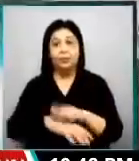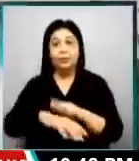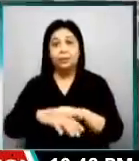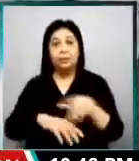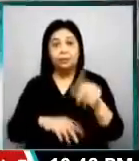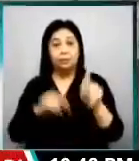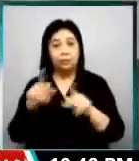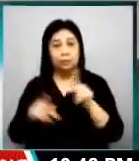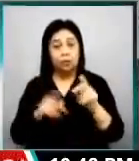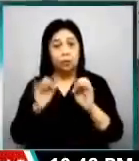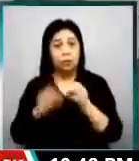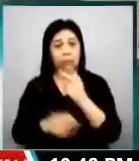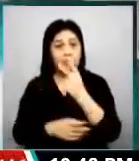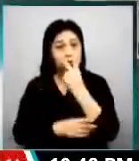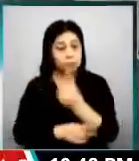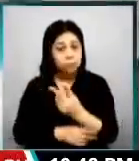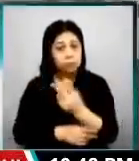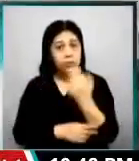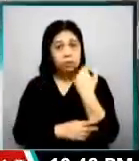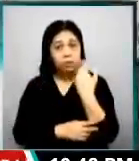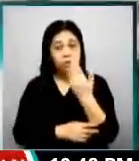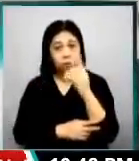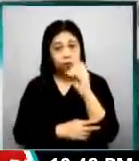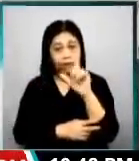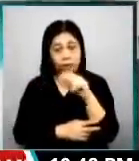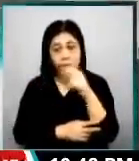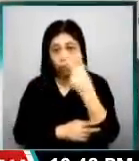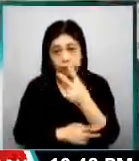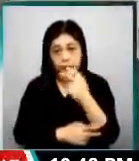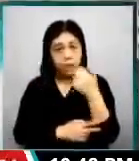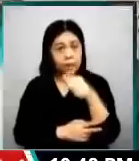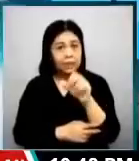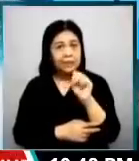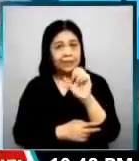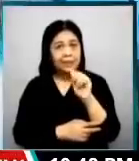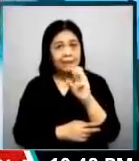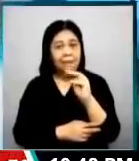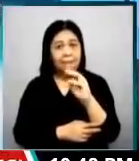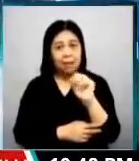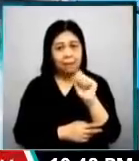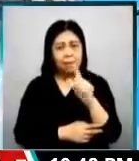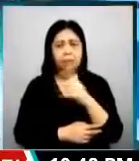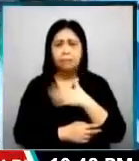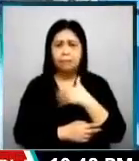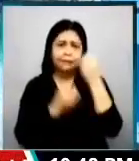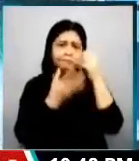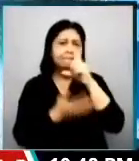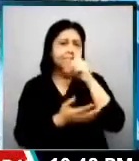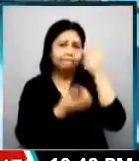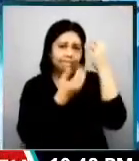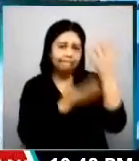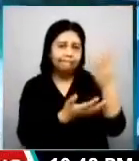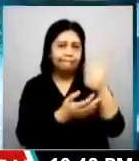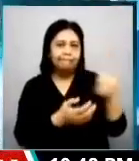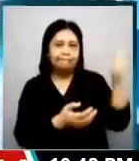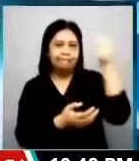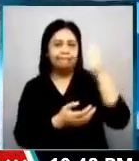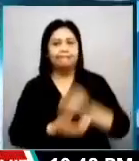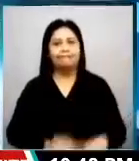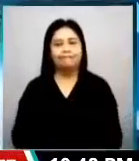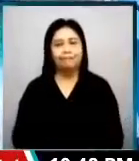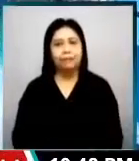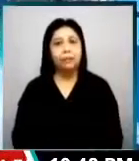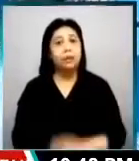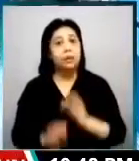may namataang dolphin o anumang sea mammals, ipagbigay alam agad ito sa kinauukulan. Hanggang maaari, huwag